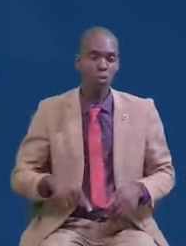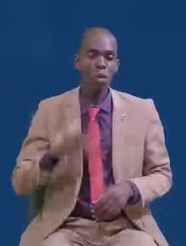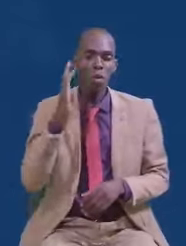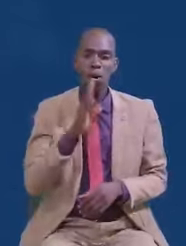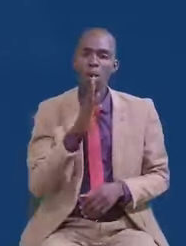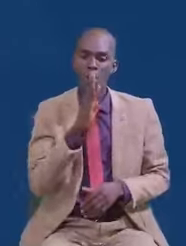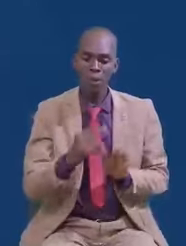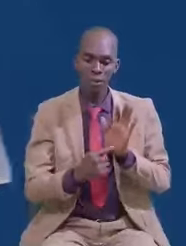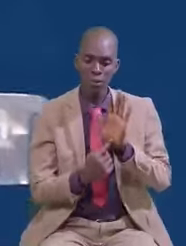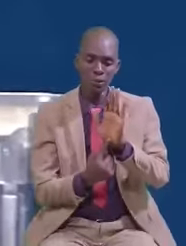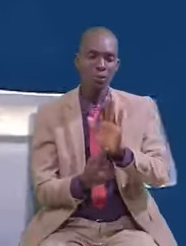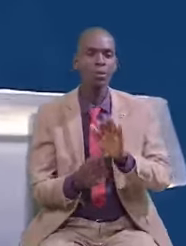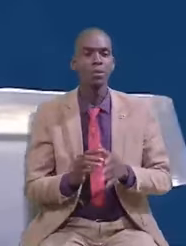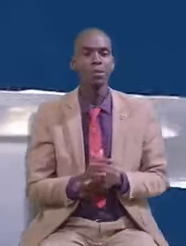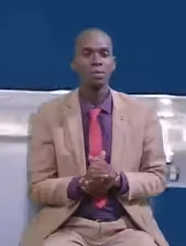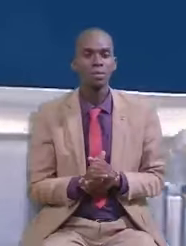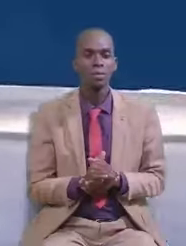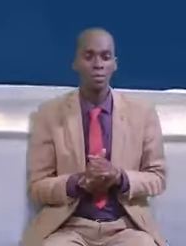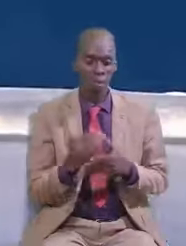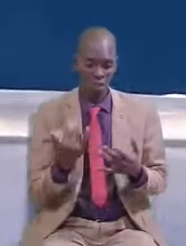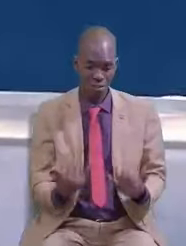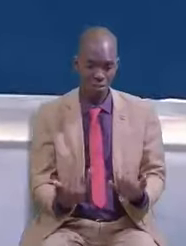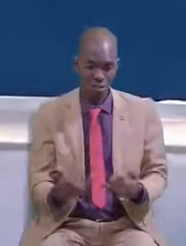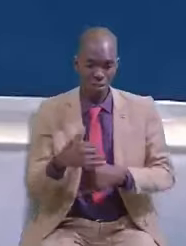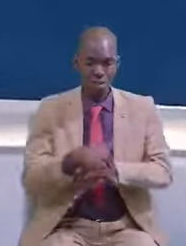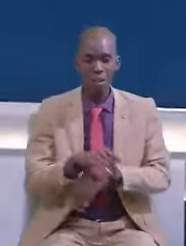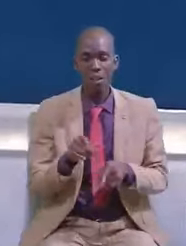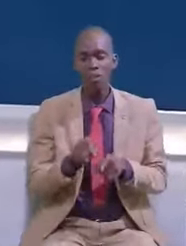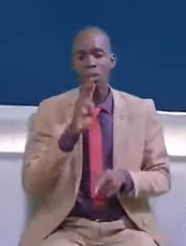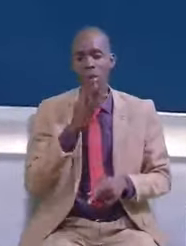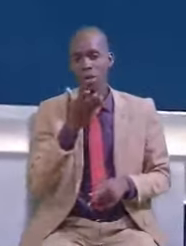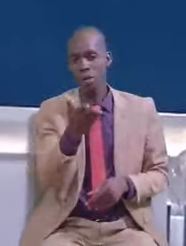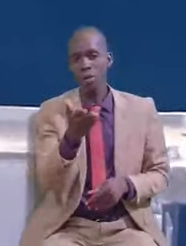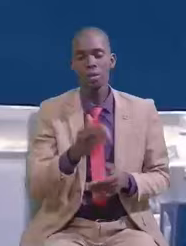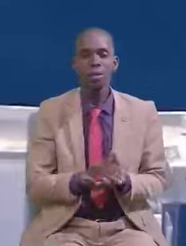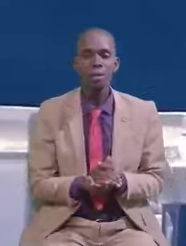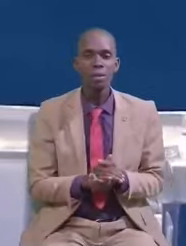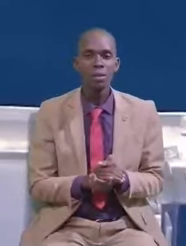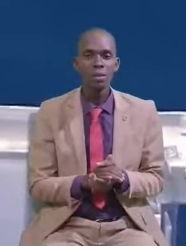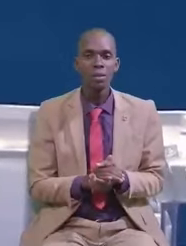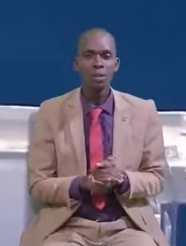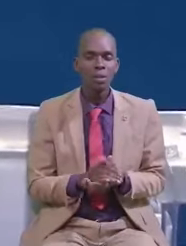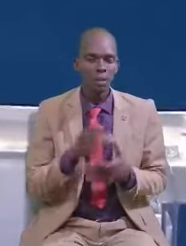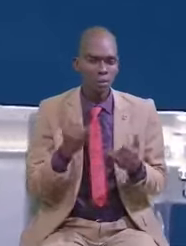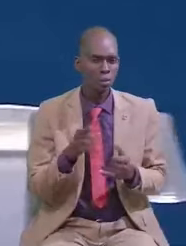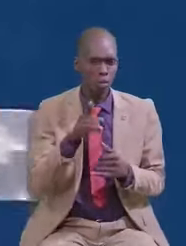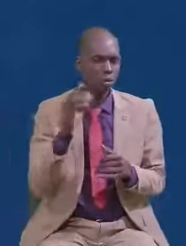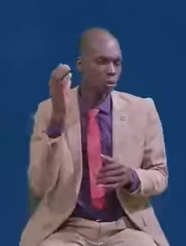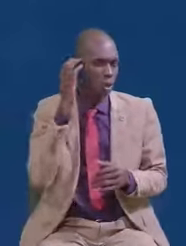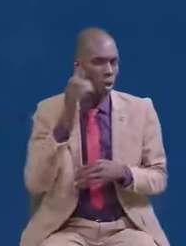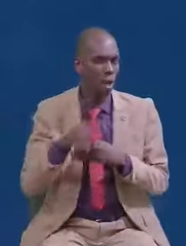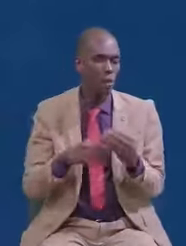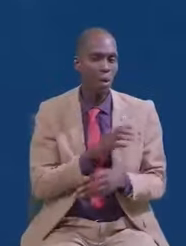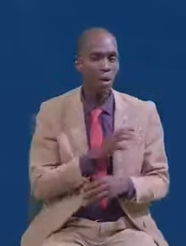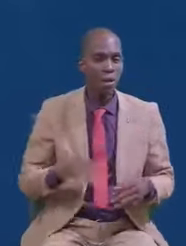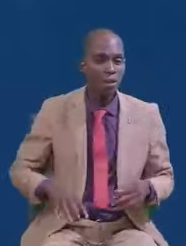révélée. Ce soir, comme vous êtes là, comme vous entendez parler de Christ, et